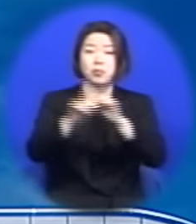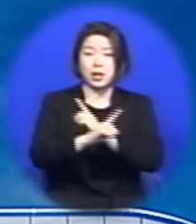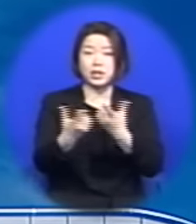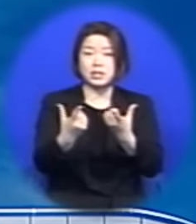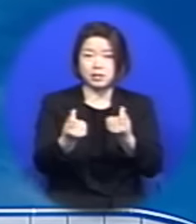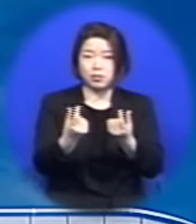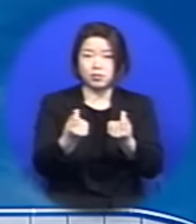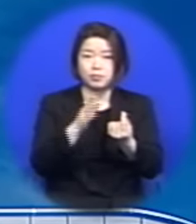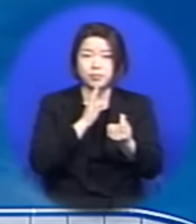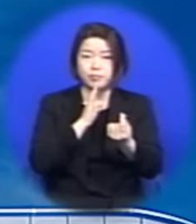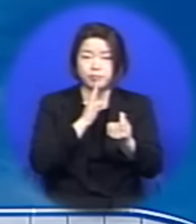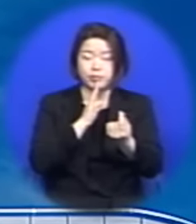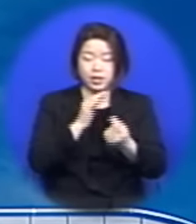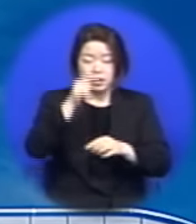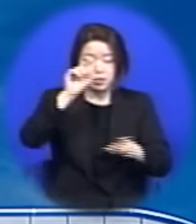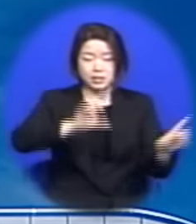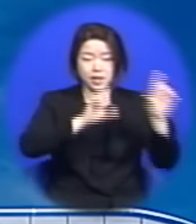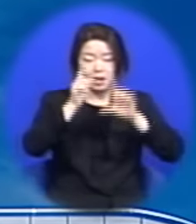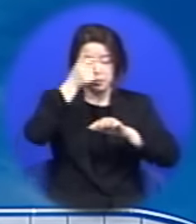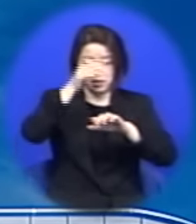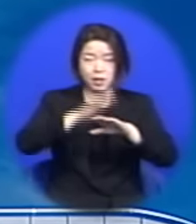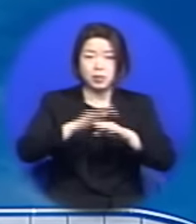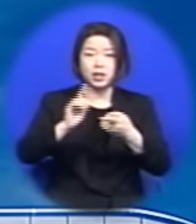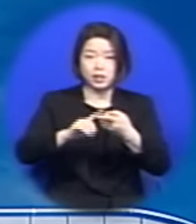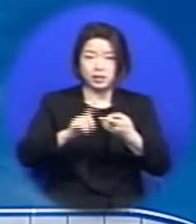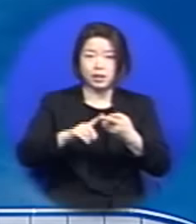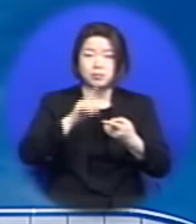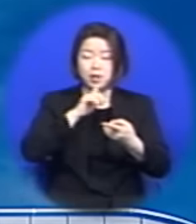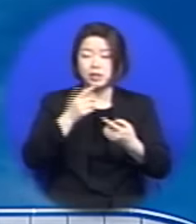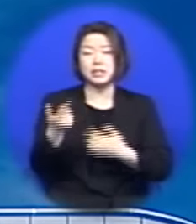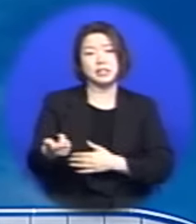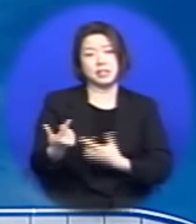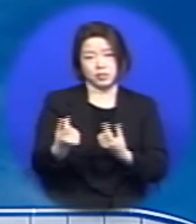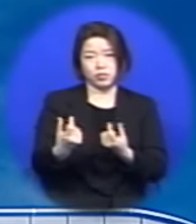예배가 된다는 말은 그런 의미가 있는